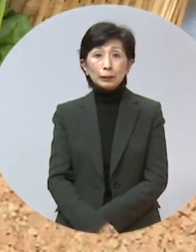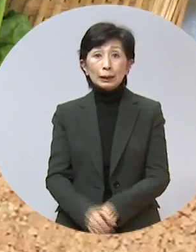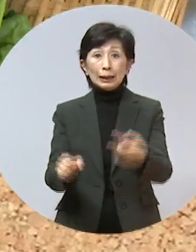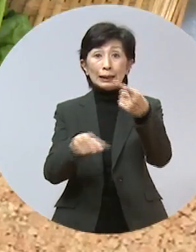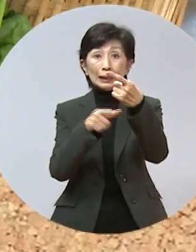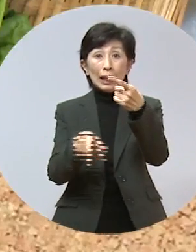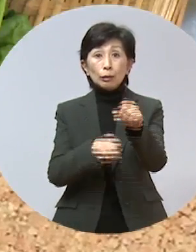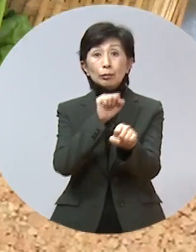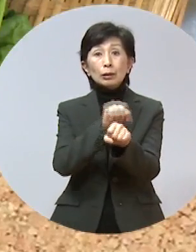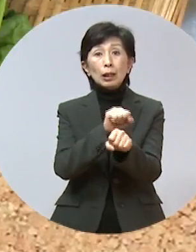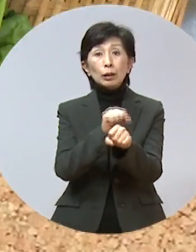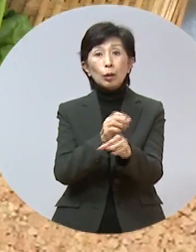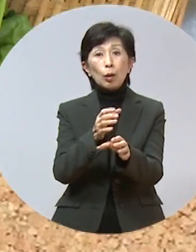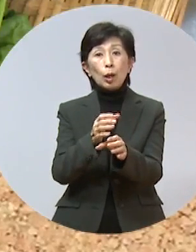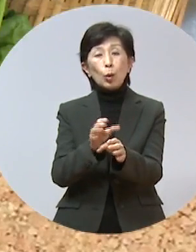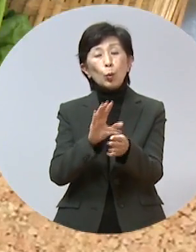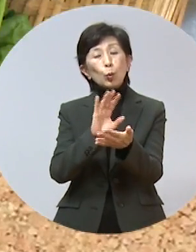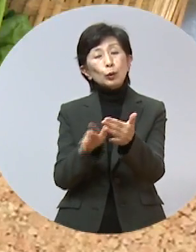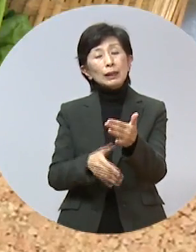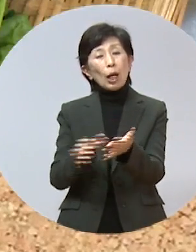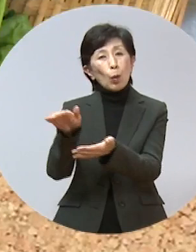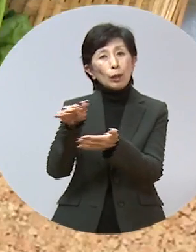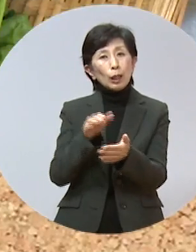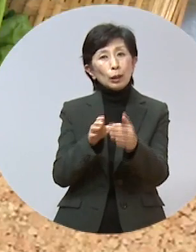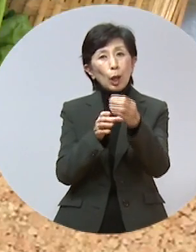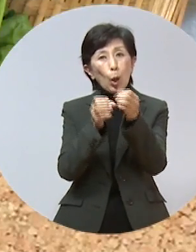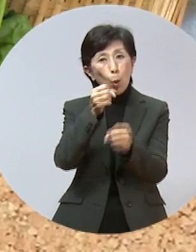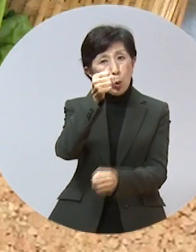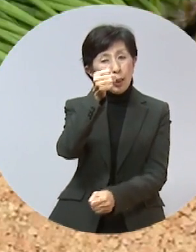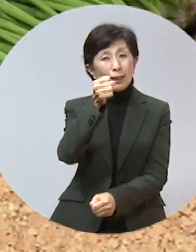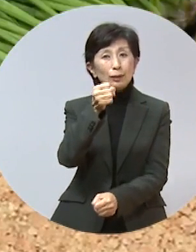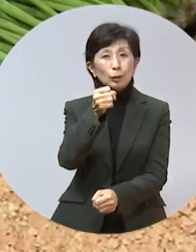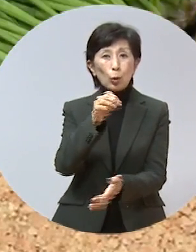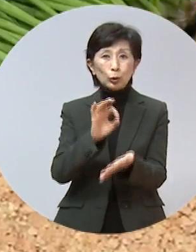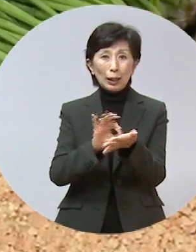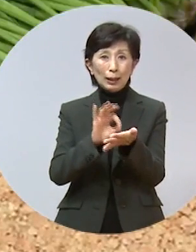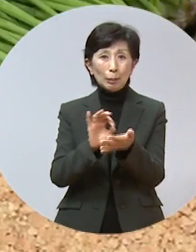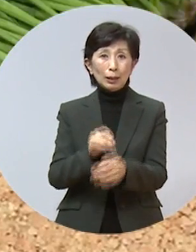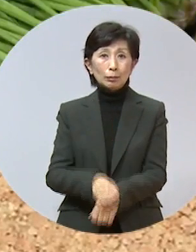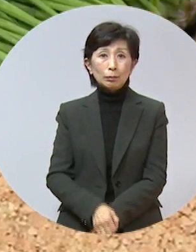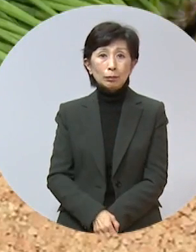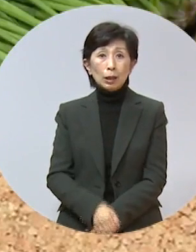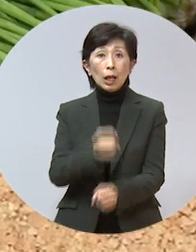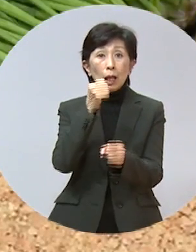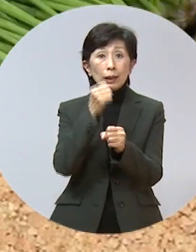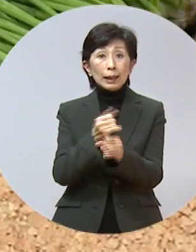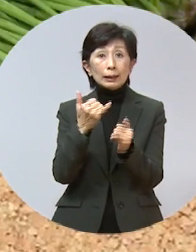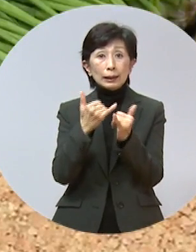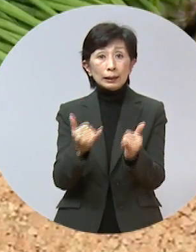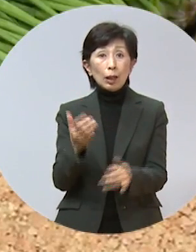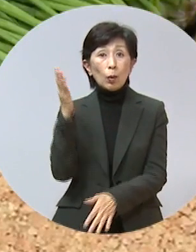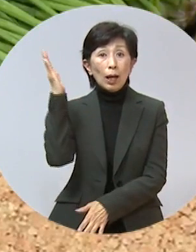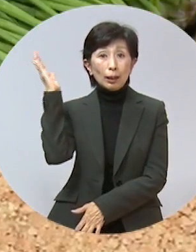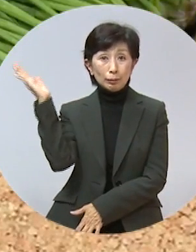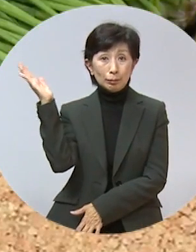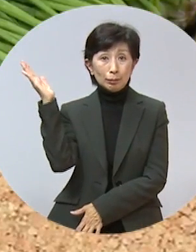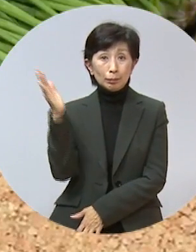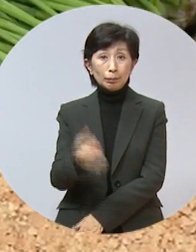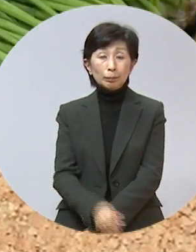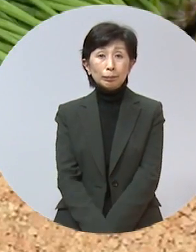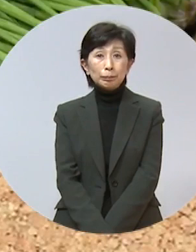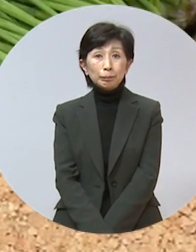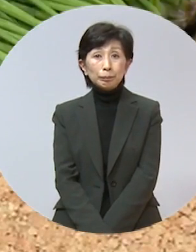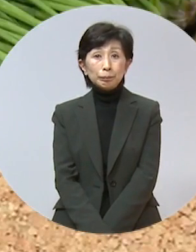1月の食材は藤沢さんのほうれん草を使います。ほうれん草の生産者はご覧の方々です。